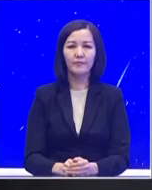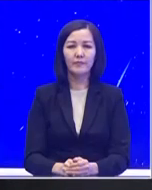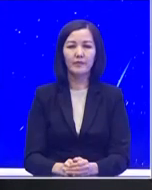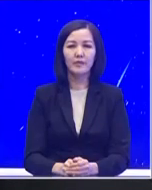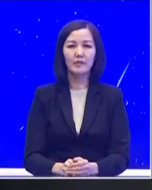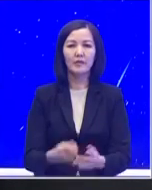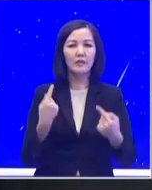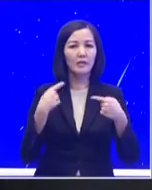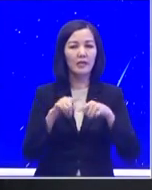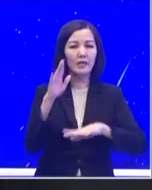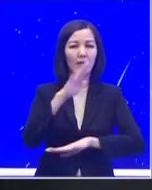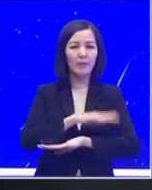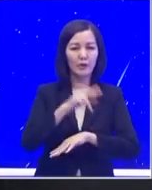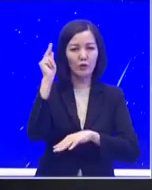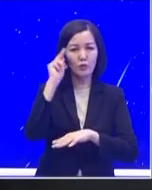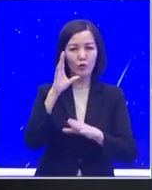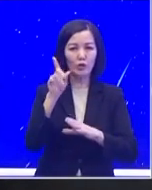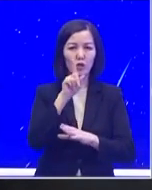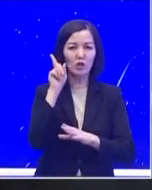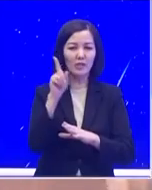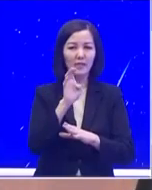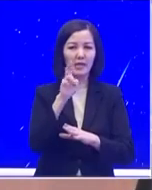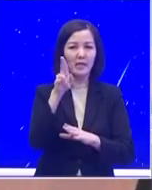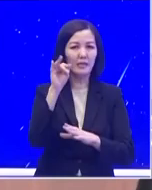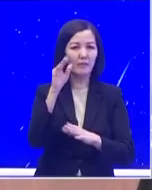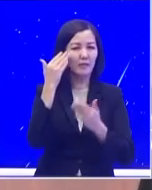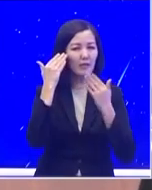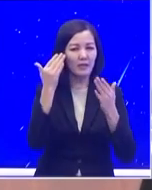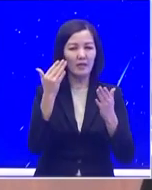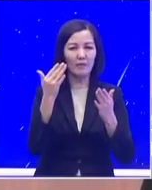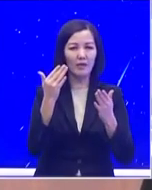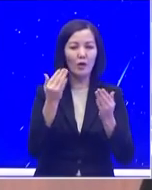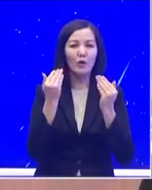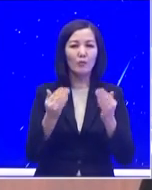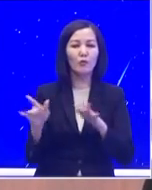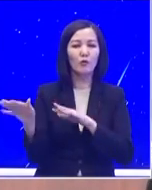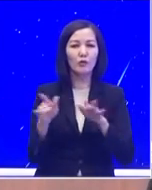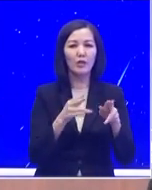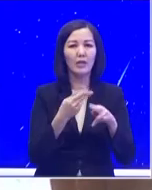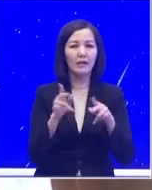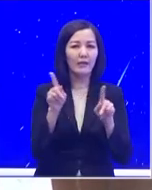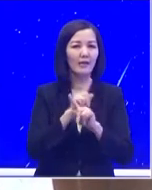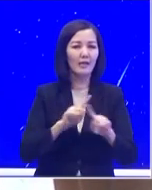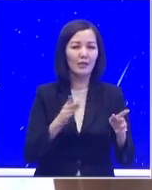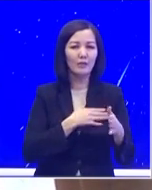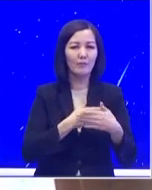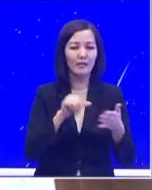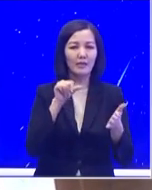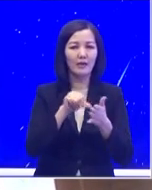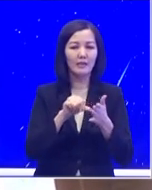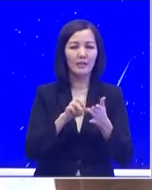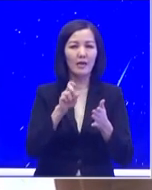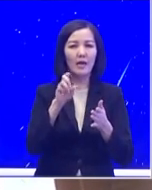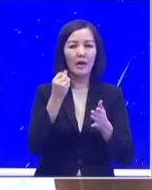Әдетте техникалық пәндерді тереңдеп оқитын жастар әдебиет әлемінен алшақ боп жатады. Десе де бүгінгі шарада олар ерекше ғырынан танылды. Абай